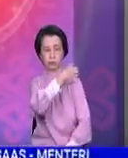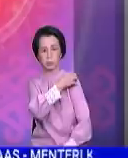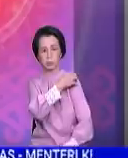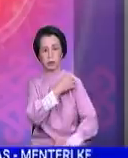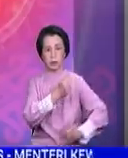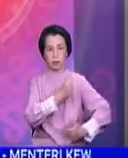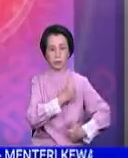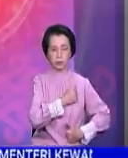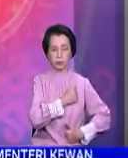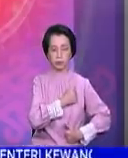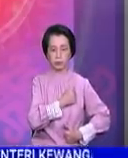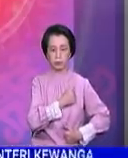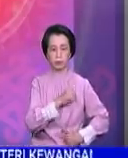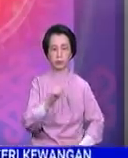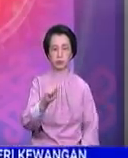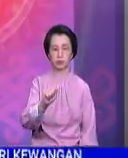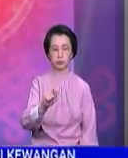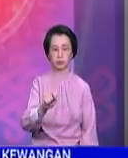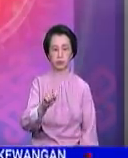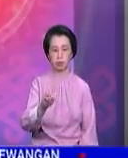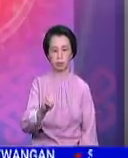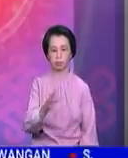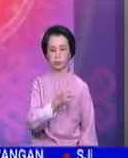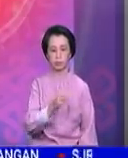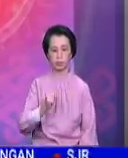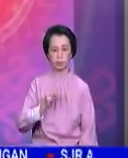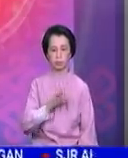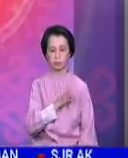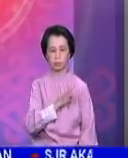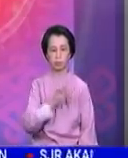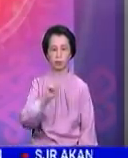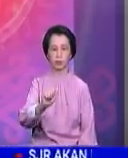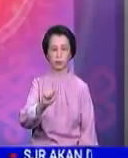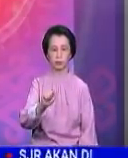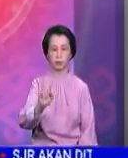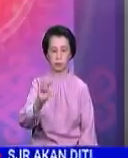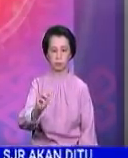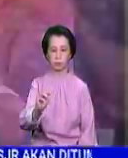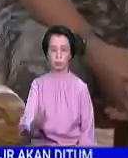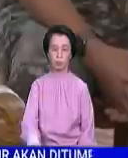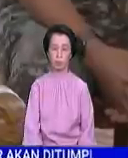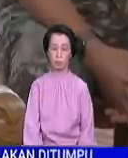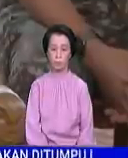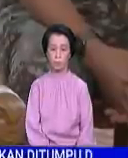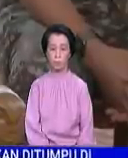Angkatan Tentera Malaysia ATM dan kaki tangan awam Kementerian Pertahanan.